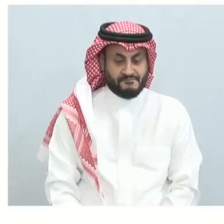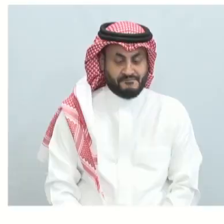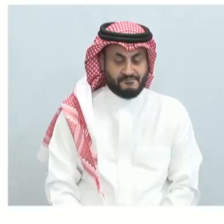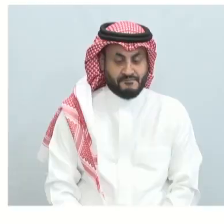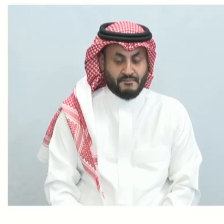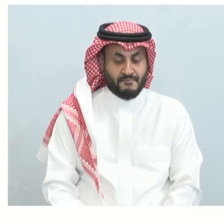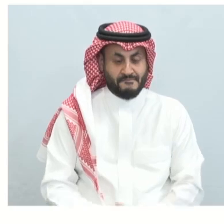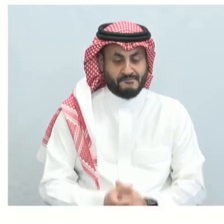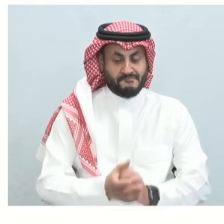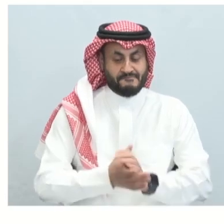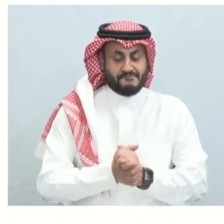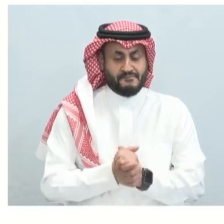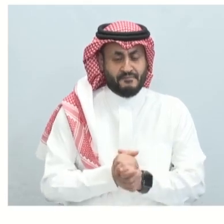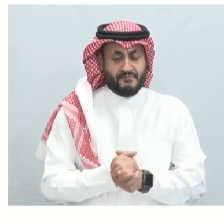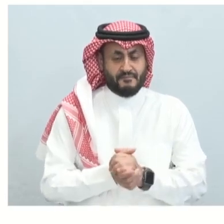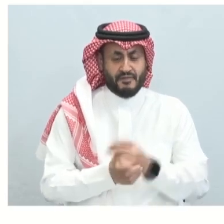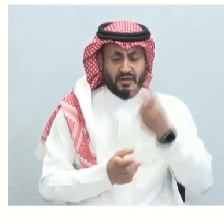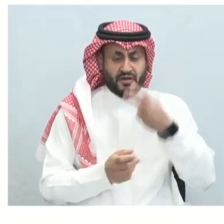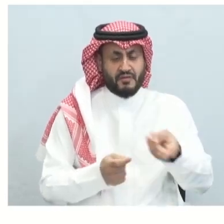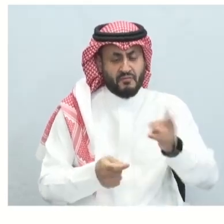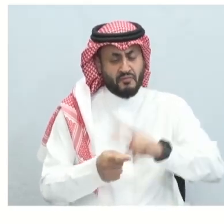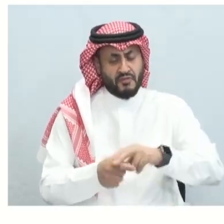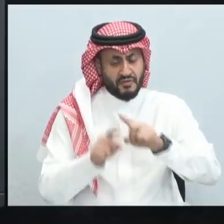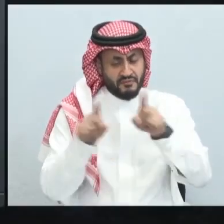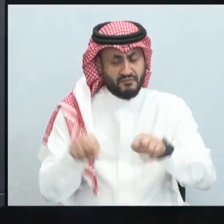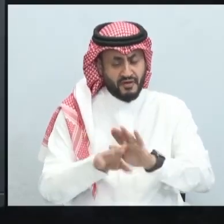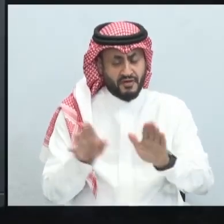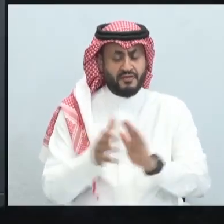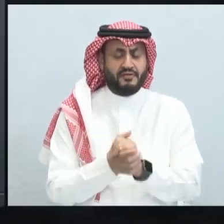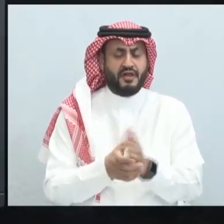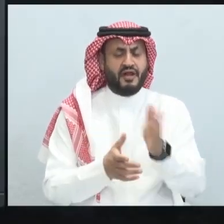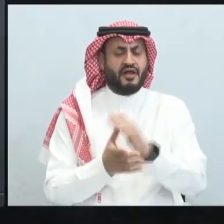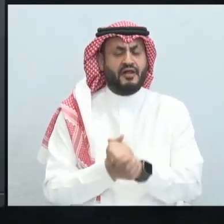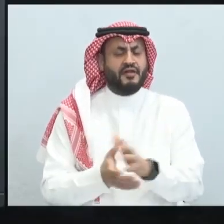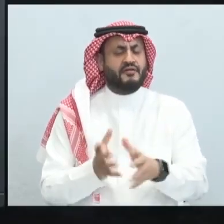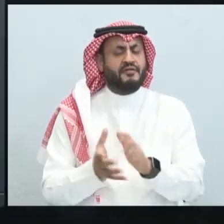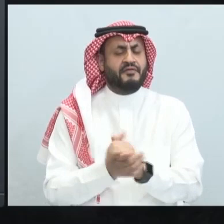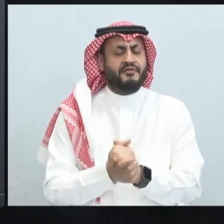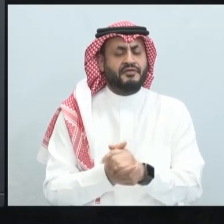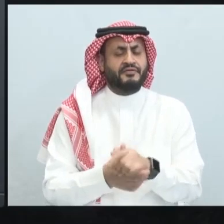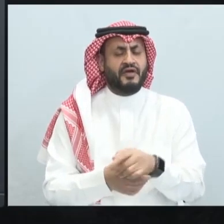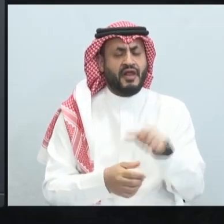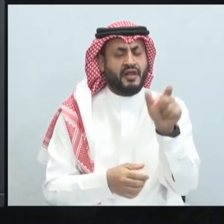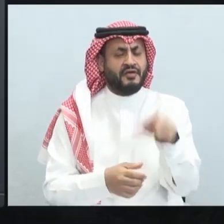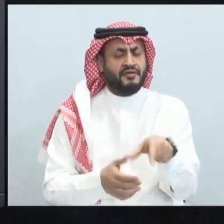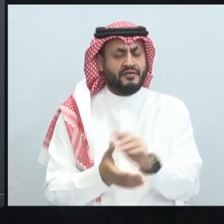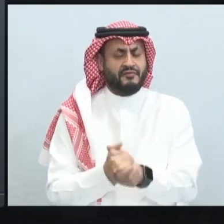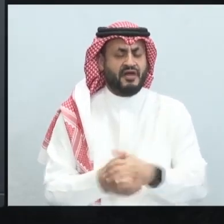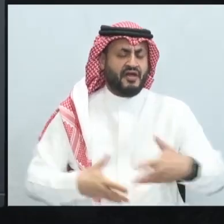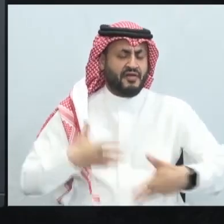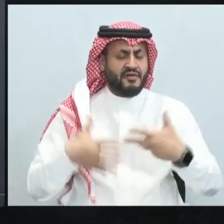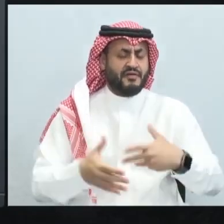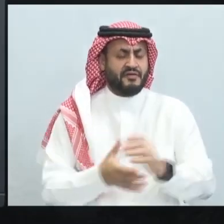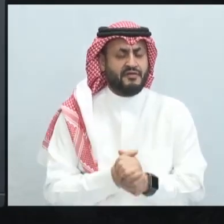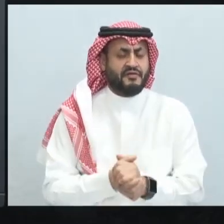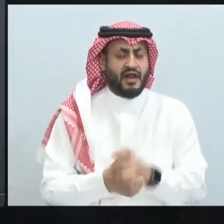اليه بعد ان نظرنا الى المقطع مره اخرى نريد ان نعلق على ان الانسان عندما يمازح يكون